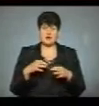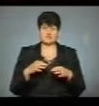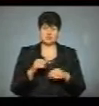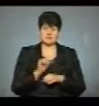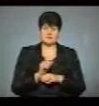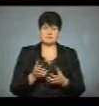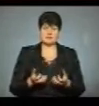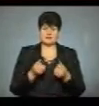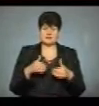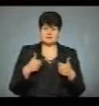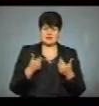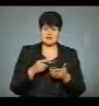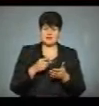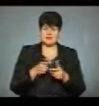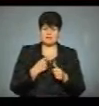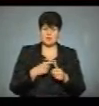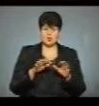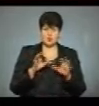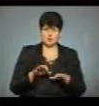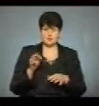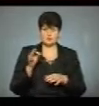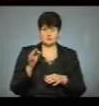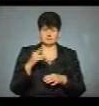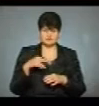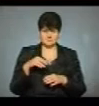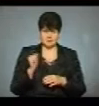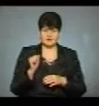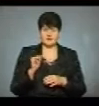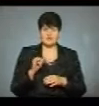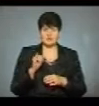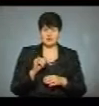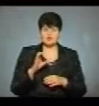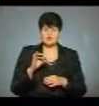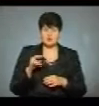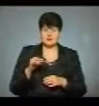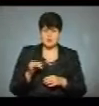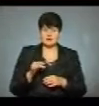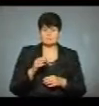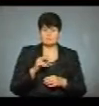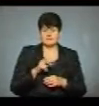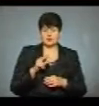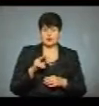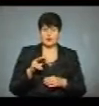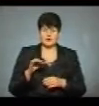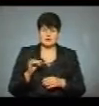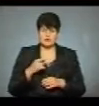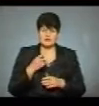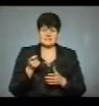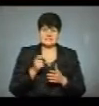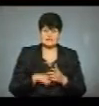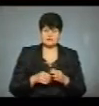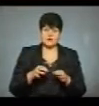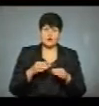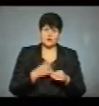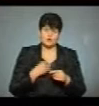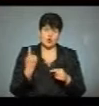підтримали звернення на ім'я голови облдержадміністрації Ігоря Сополя. За словами міського голови Копичанець Павла Лосика, закрити автостанцію хоче